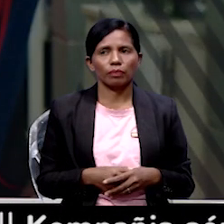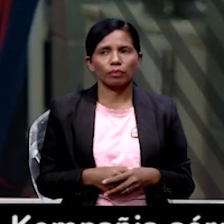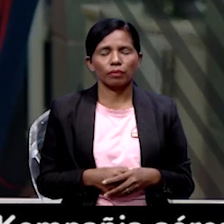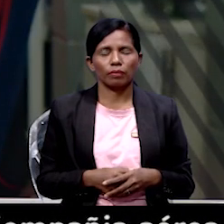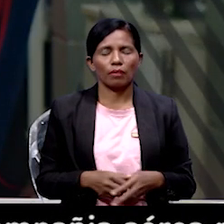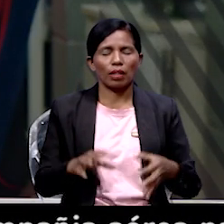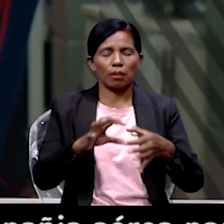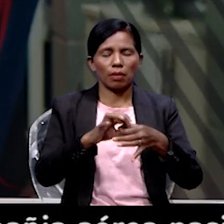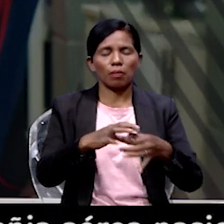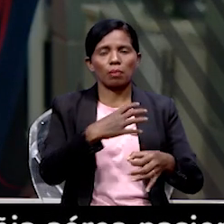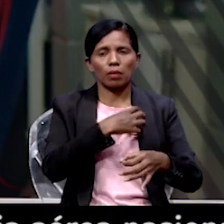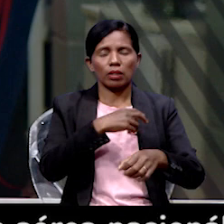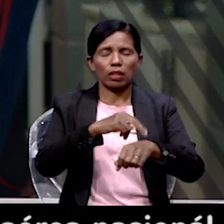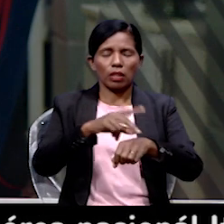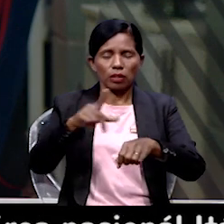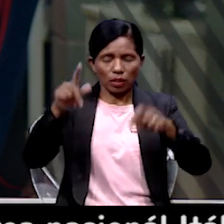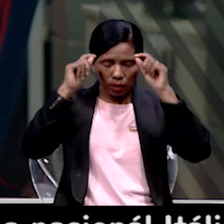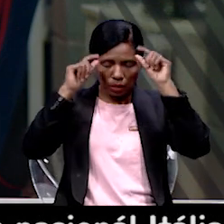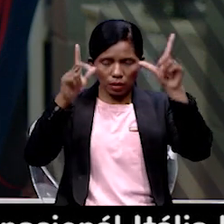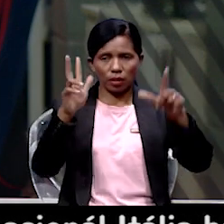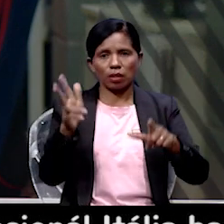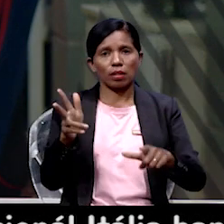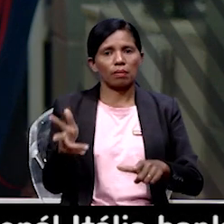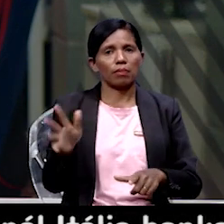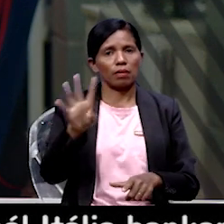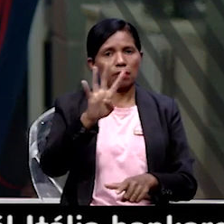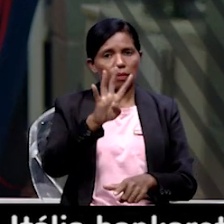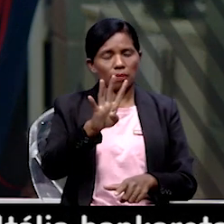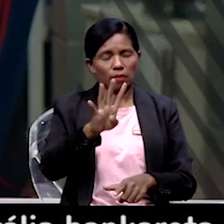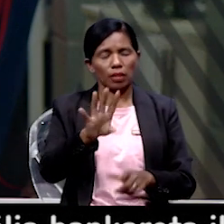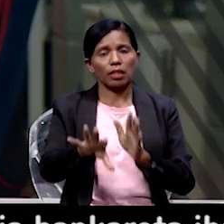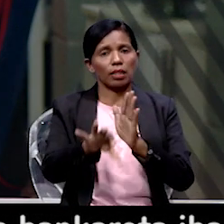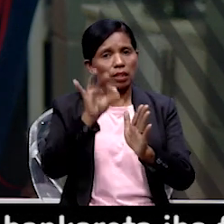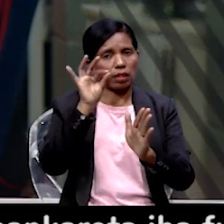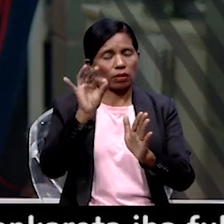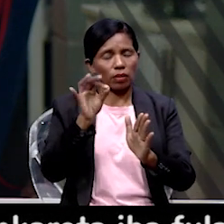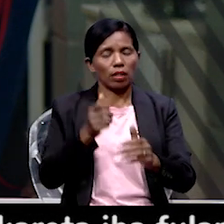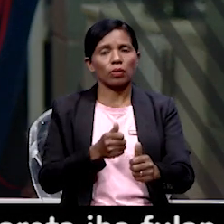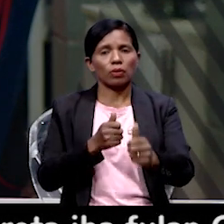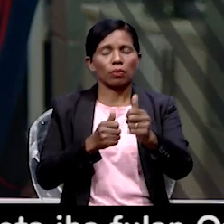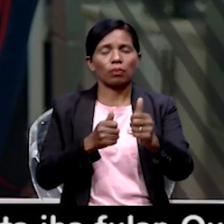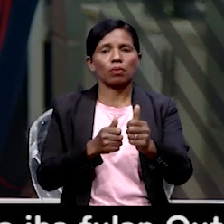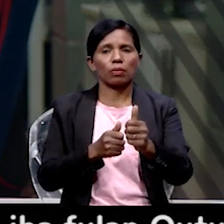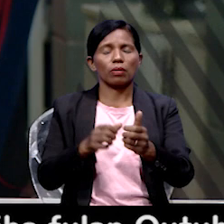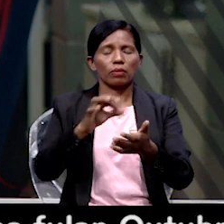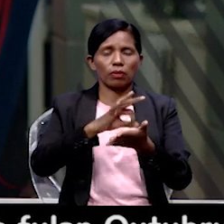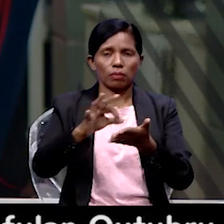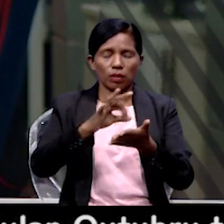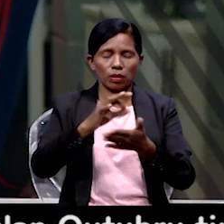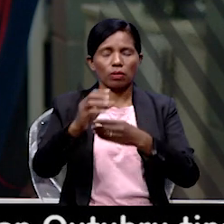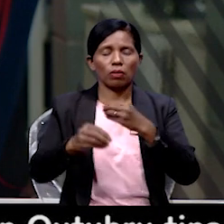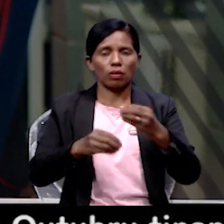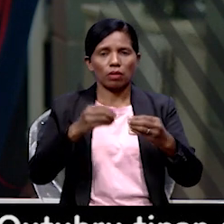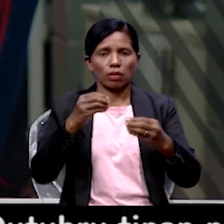Membru Polisi Nasional Timor Leste Tolunulu Resenghat selesionado hodituir kursu ba divisa